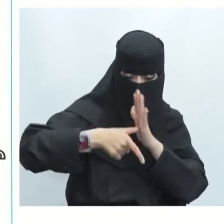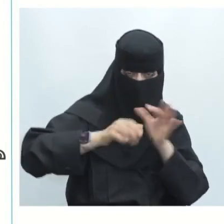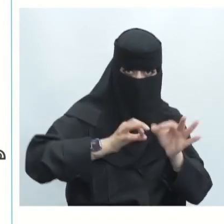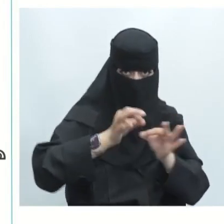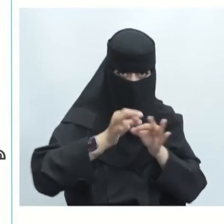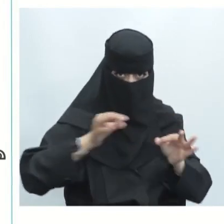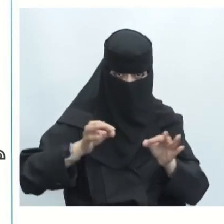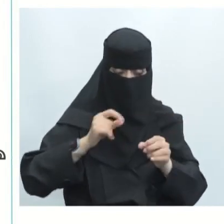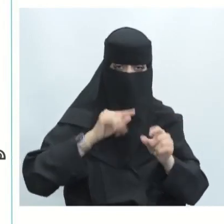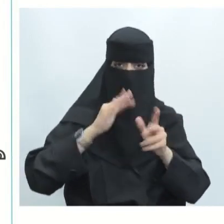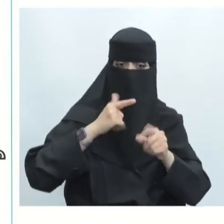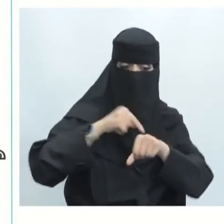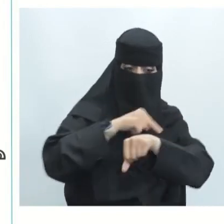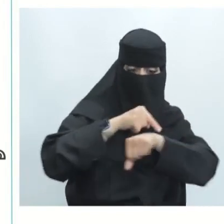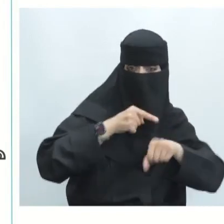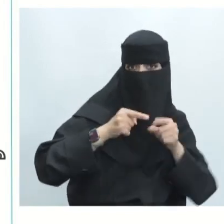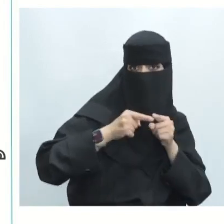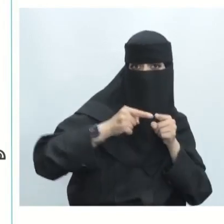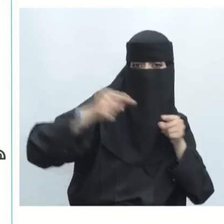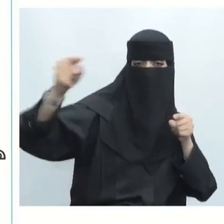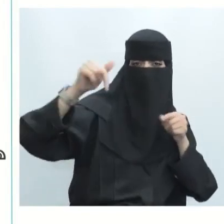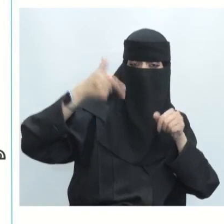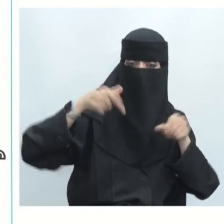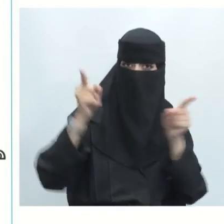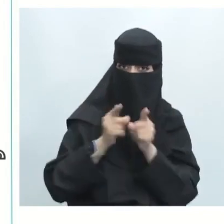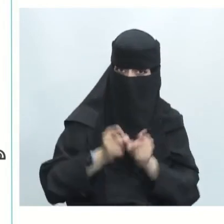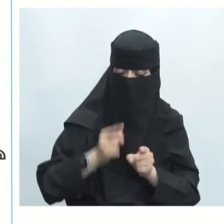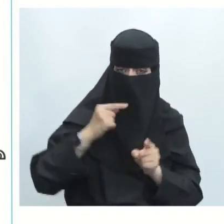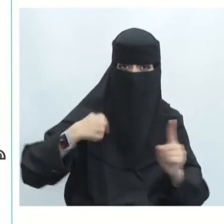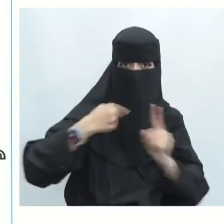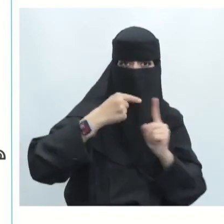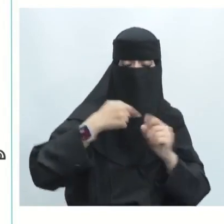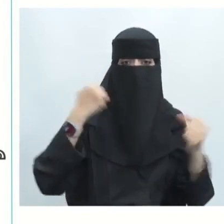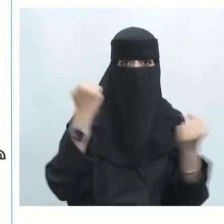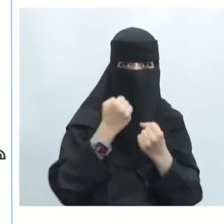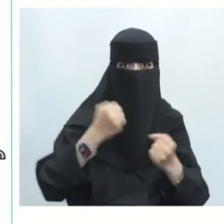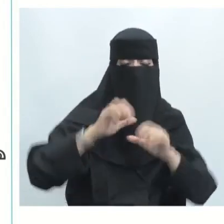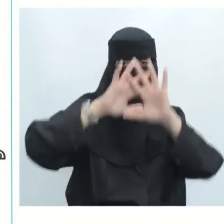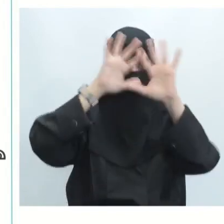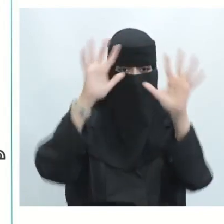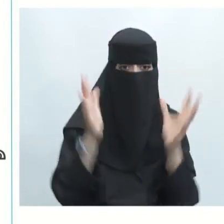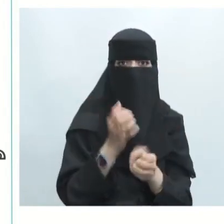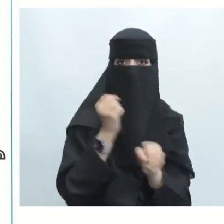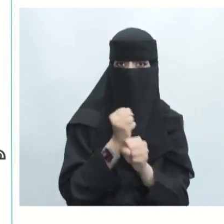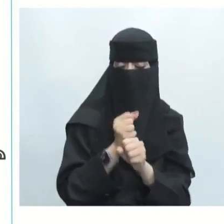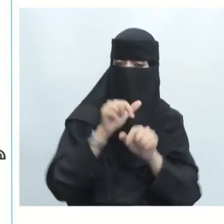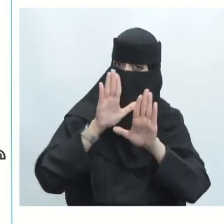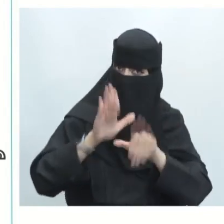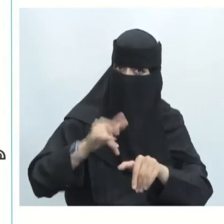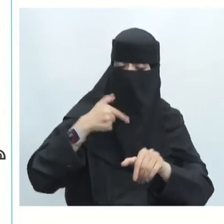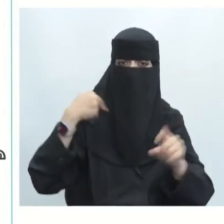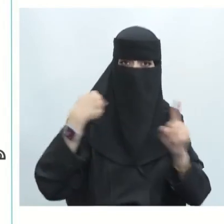المدى الذي يحدد اهدافا ونشاطات للعمل ككل اذا لدينا اهداف